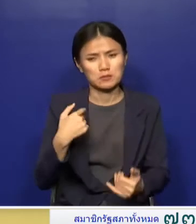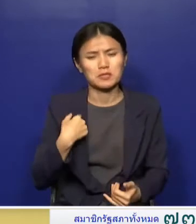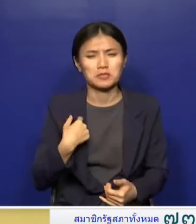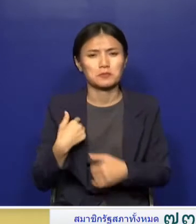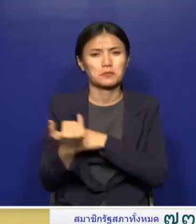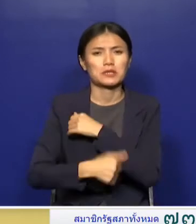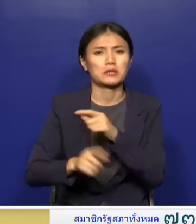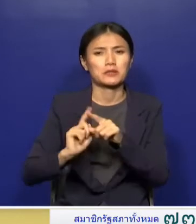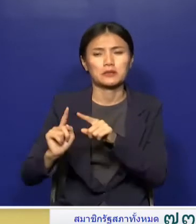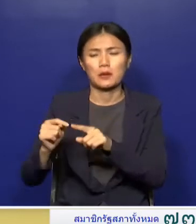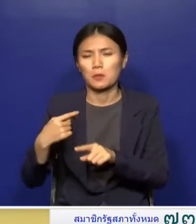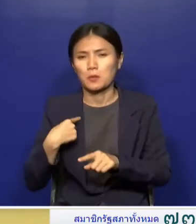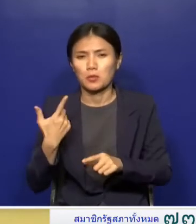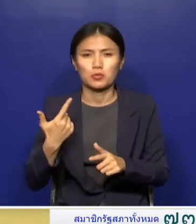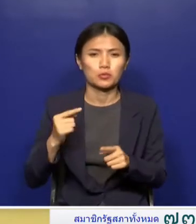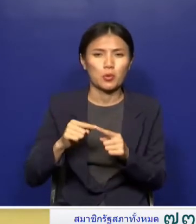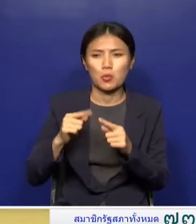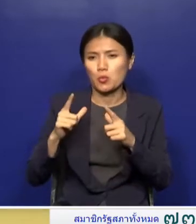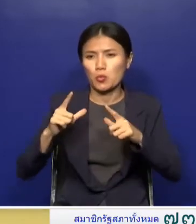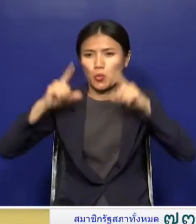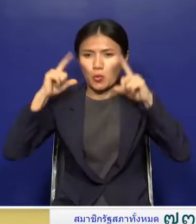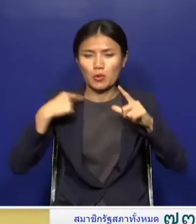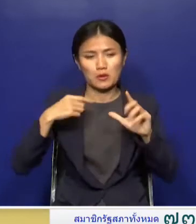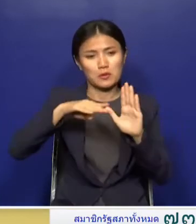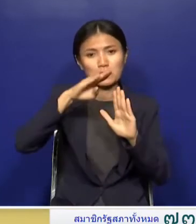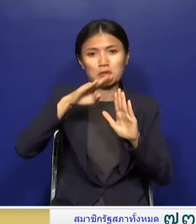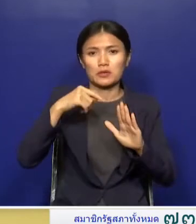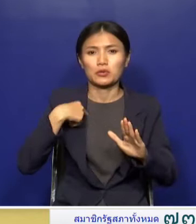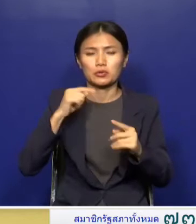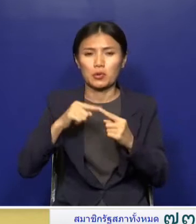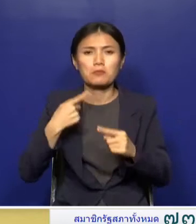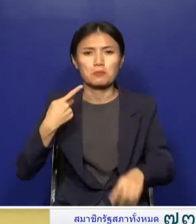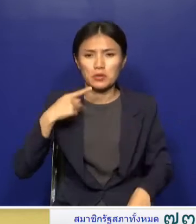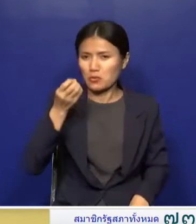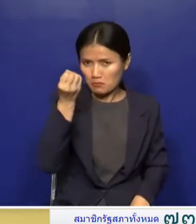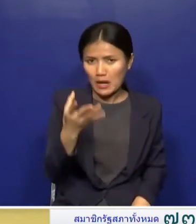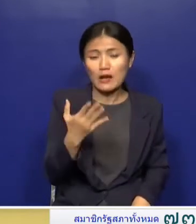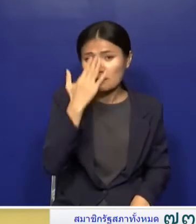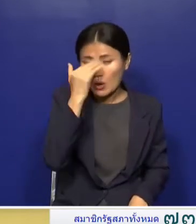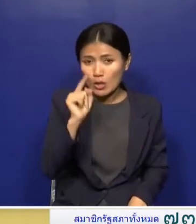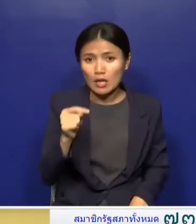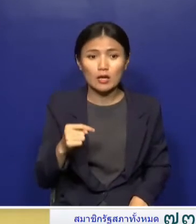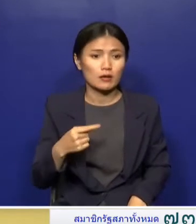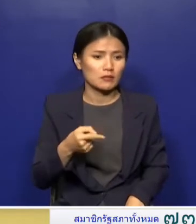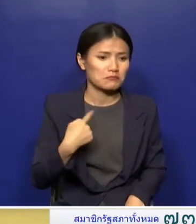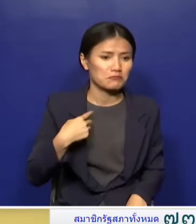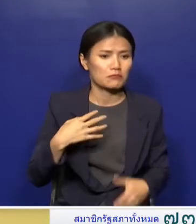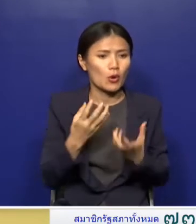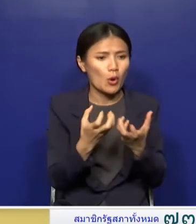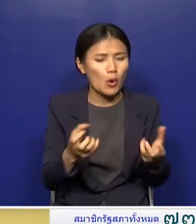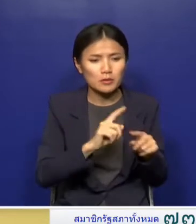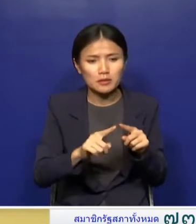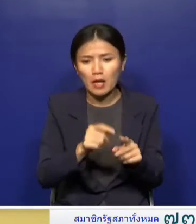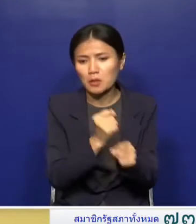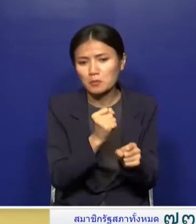่ทางเ้ขเราที่จะไดปโนสสุดเพราะเขาจะไม่มข้อจำกดในเรื่องของการมีทนคำเหลิดสินค้าสา